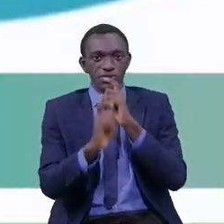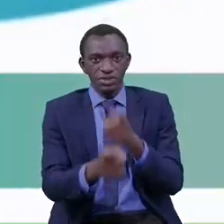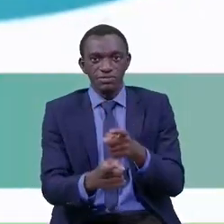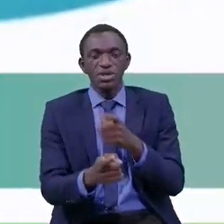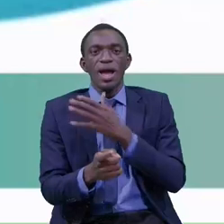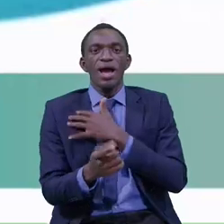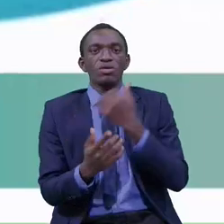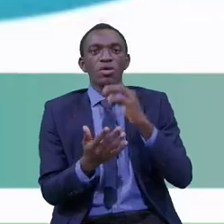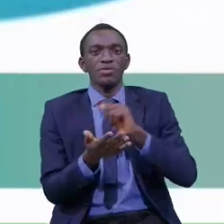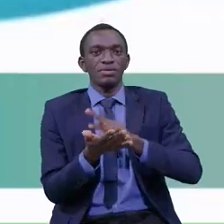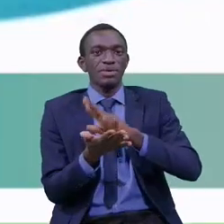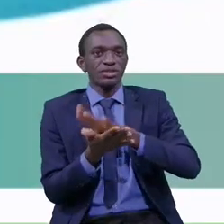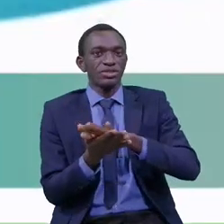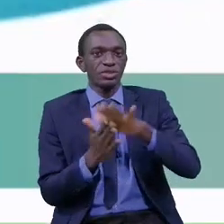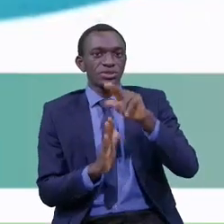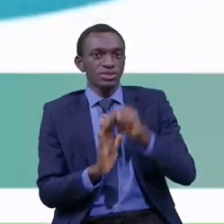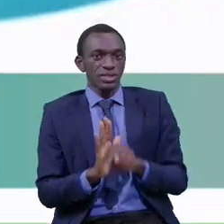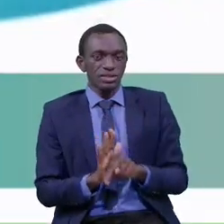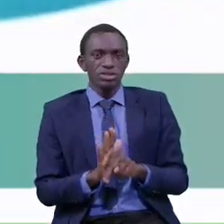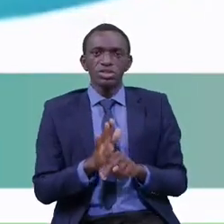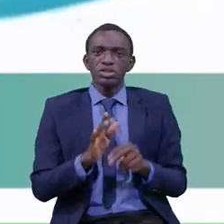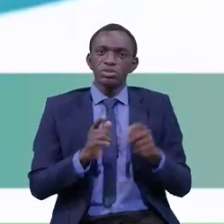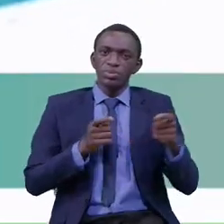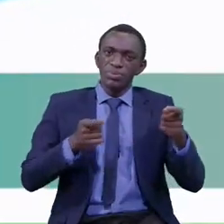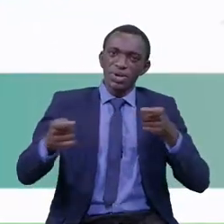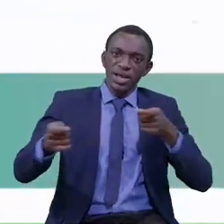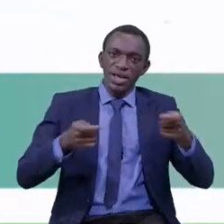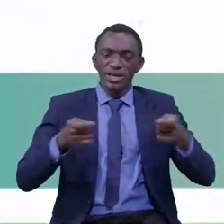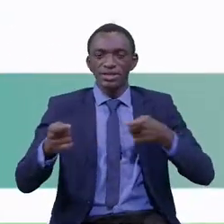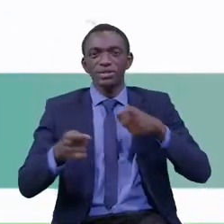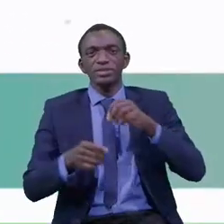le don de justice, régneront dans la vie